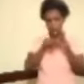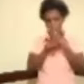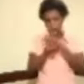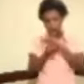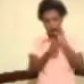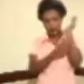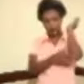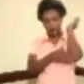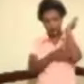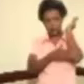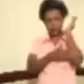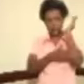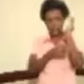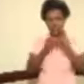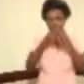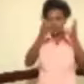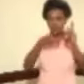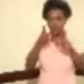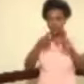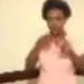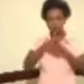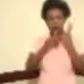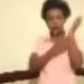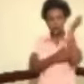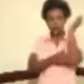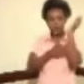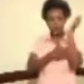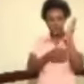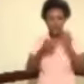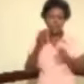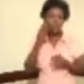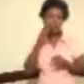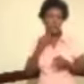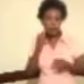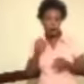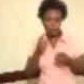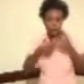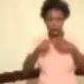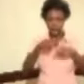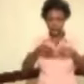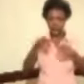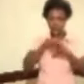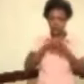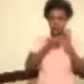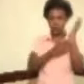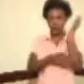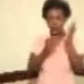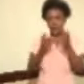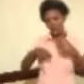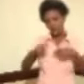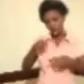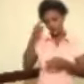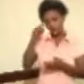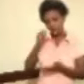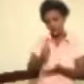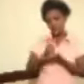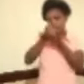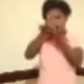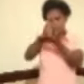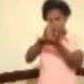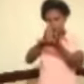pays a, était intolérable. Donc, avec ça, MINUSTA a vint entrer, et MINUSTA a vint ben nous un coup de main. Je dis à nous qu'appeler